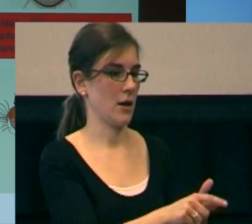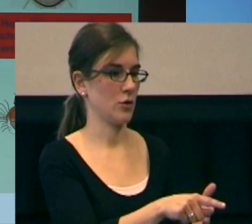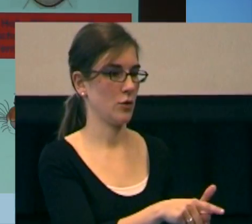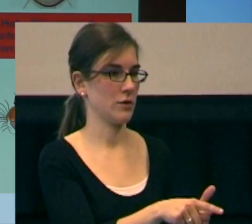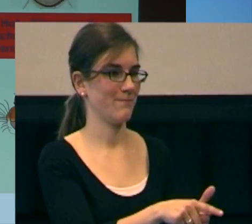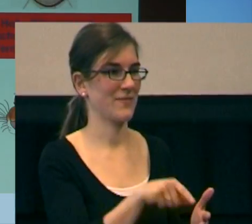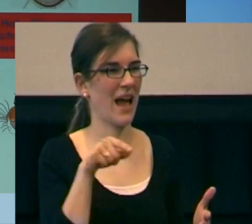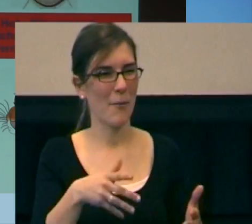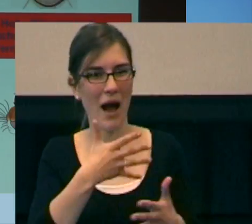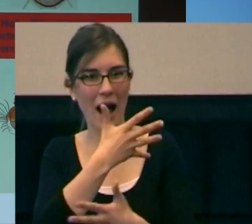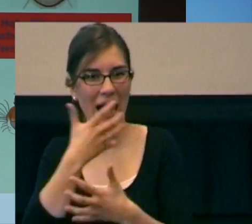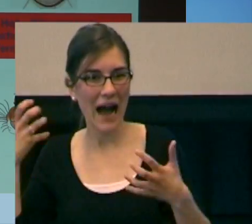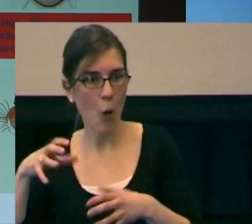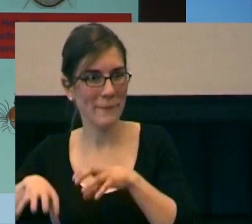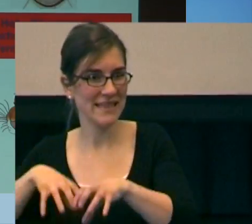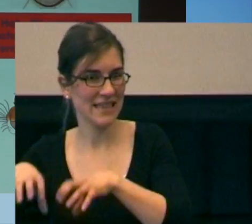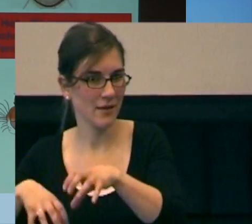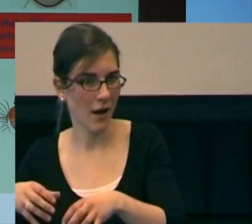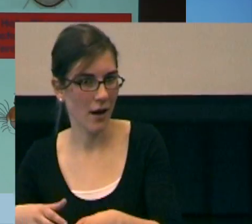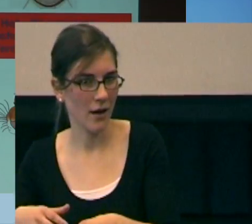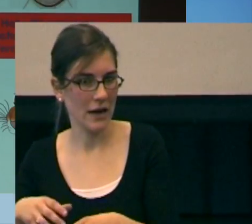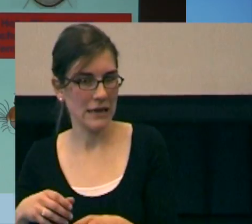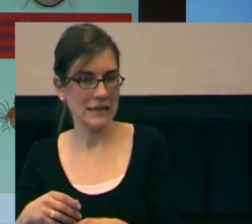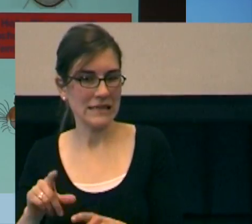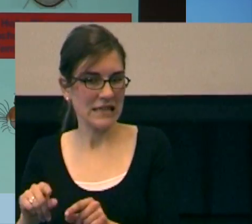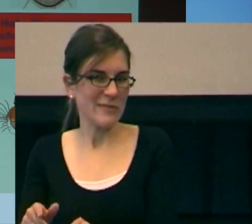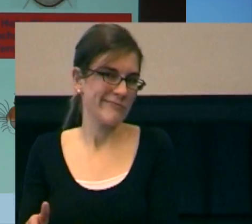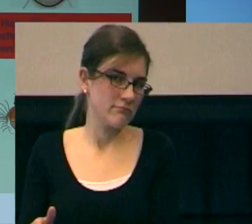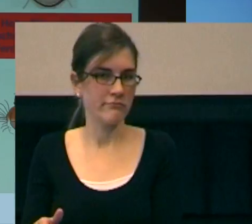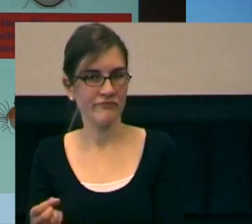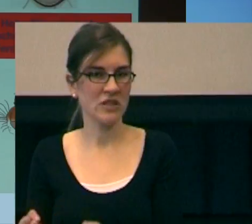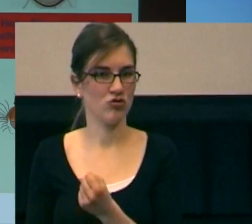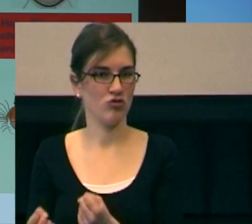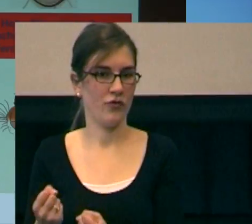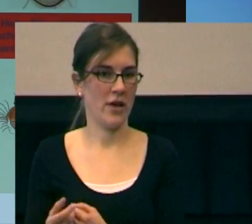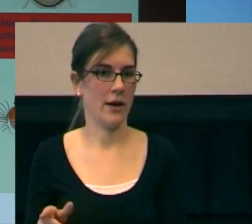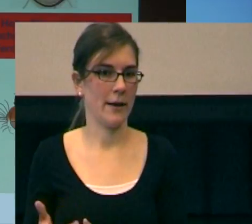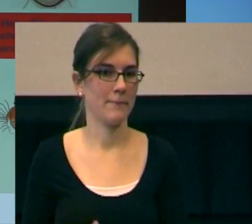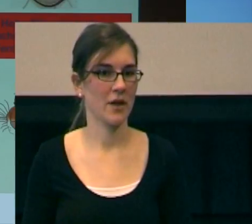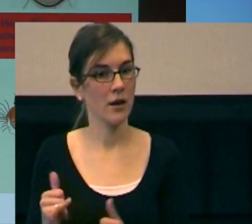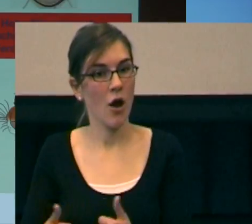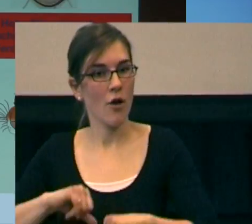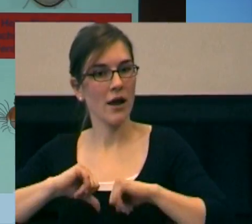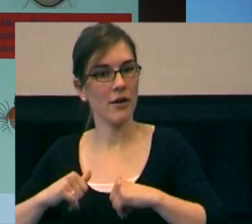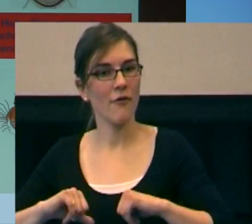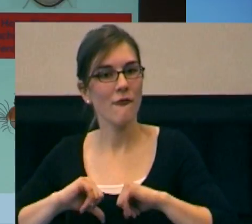Raubtierkrebs vielleicht früher behandeln zu können und vielleicht besser behandeln zu können.